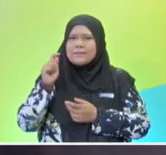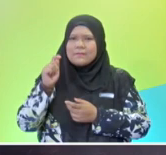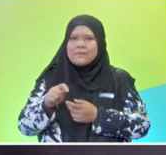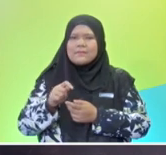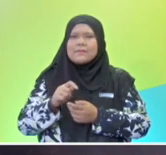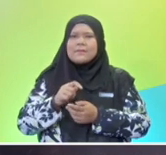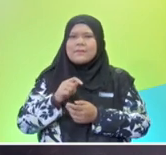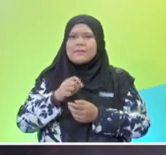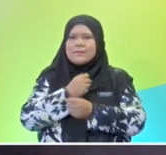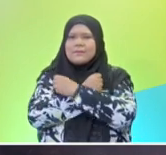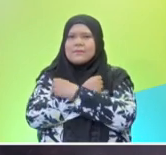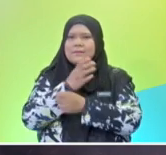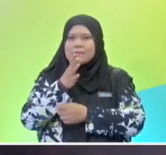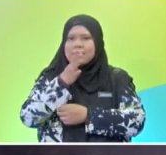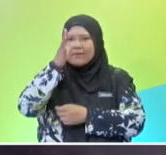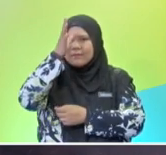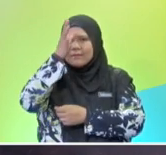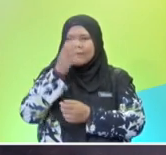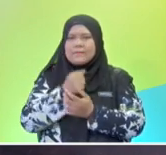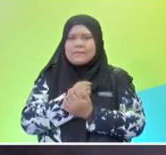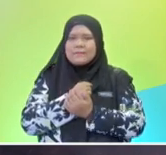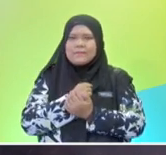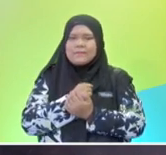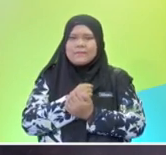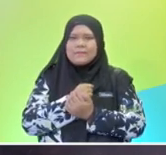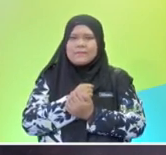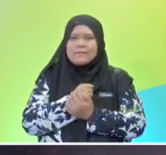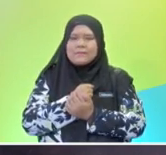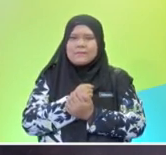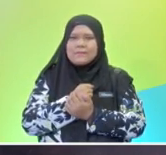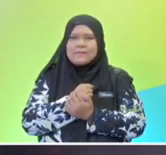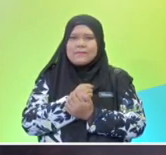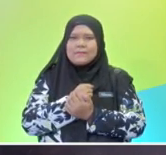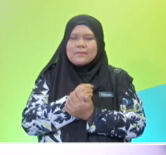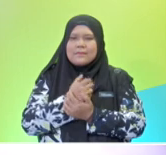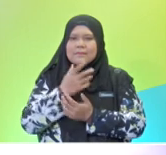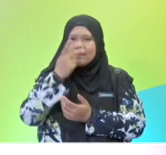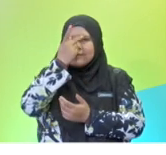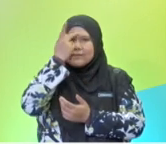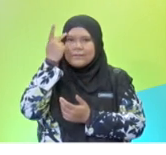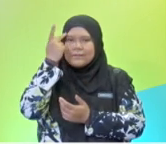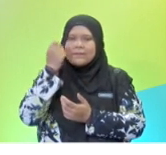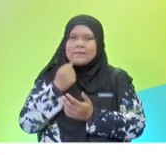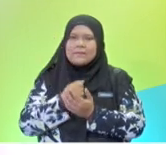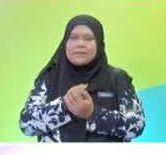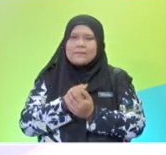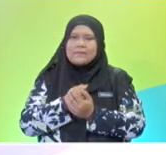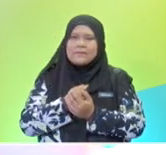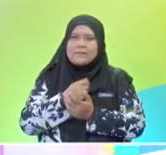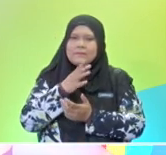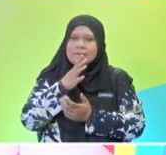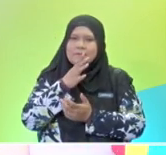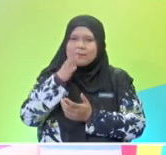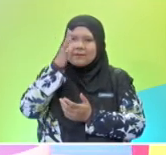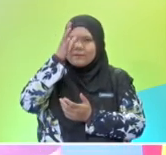datuk dan nenek? Mengapakah saya harus menyayangi datuk dan nenek saya? Kerana datuk dan nenek